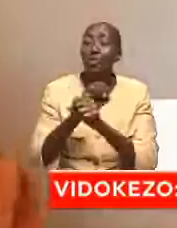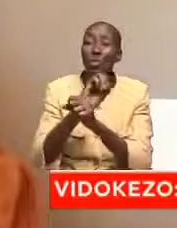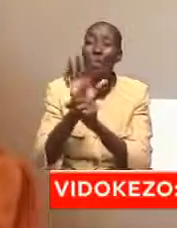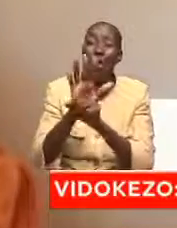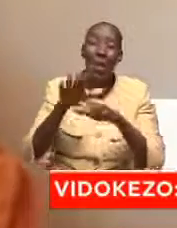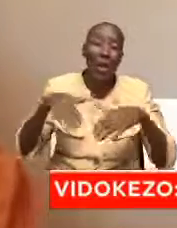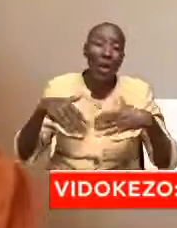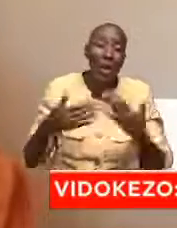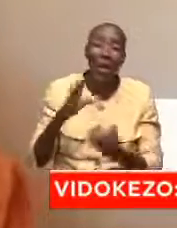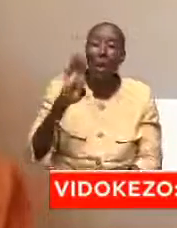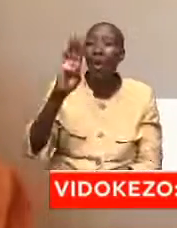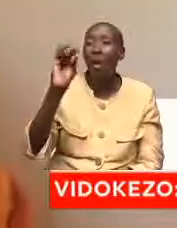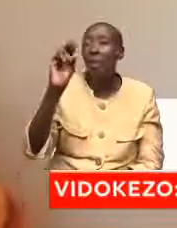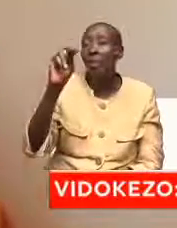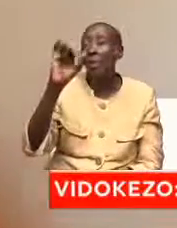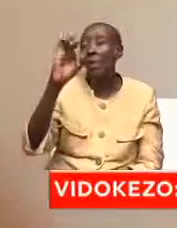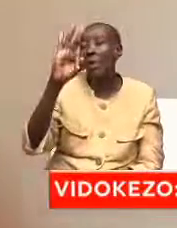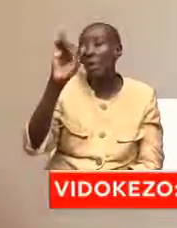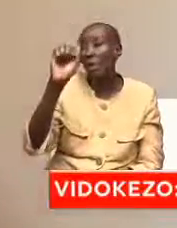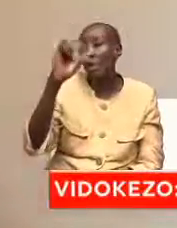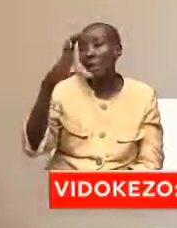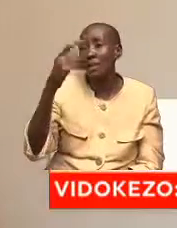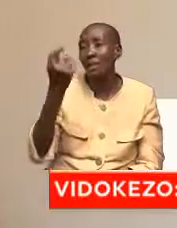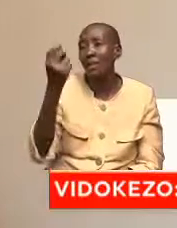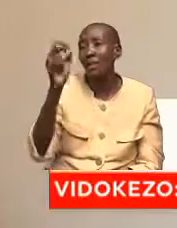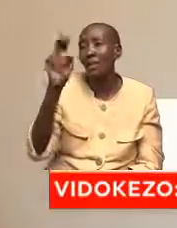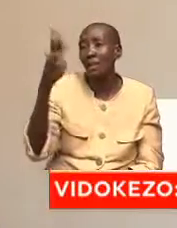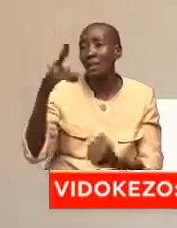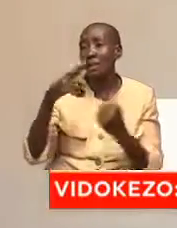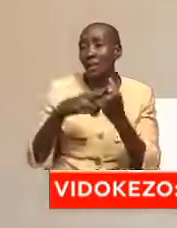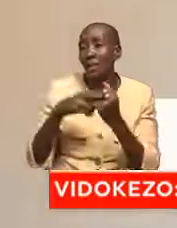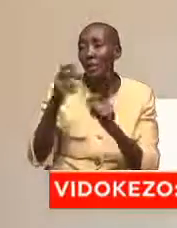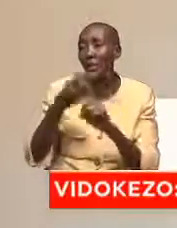Bonfas Barasa, TV47, gatuzi la Trans Nzoia.